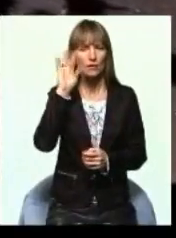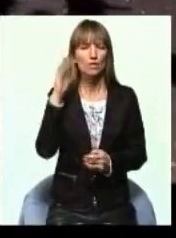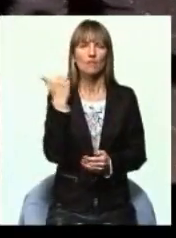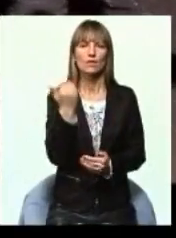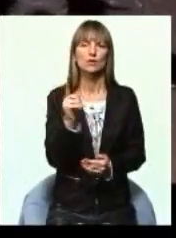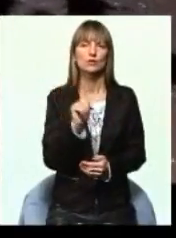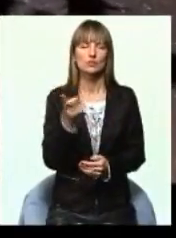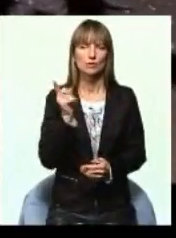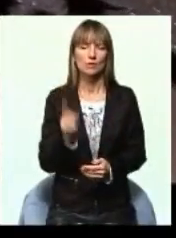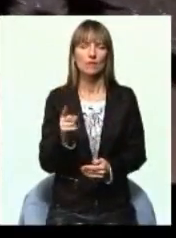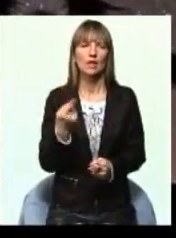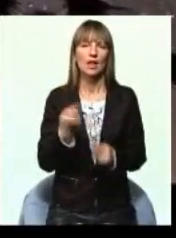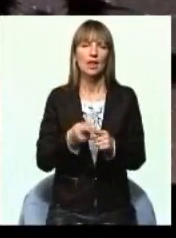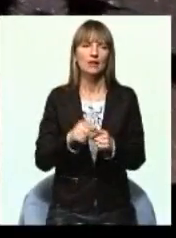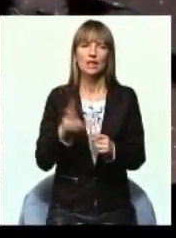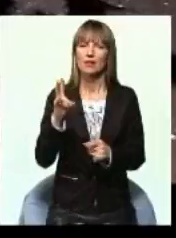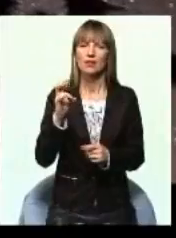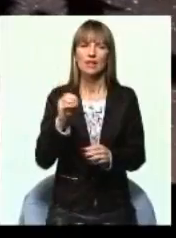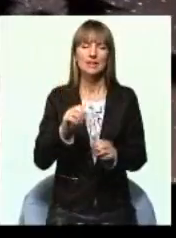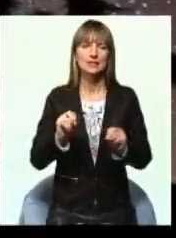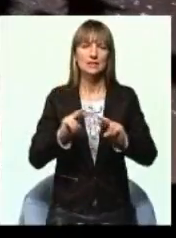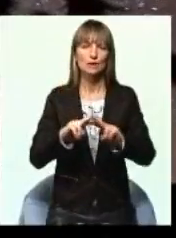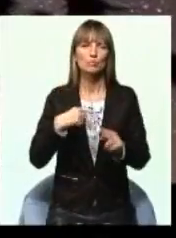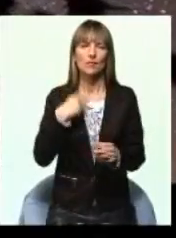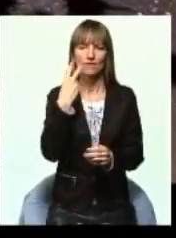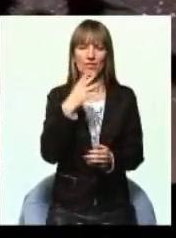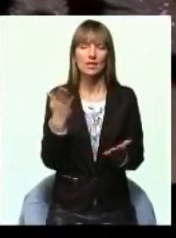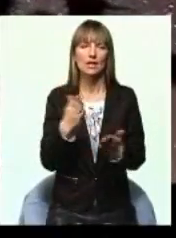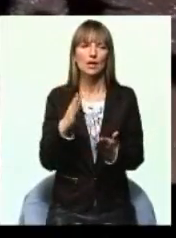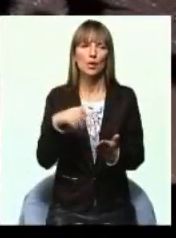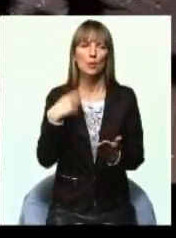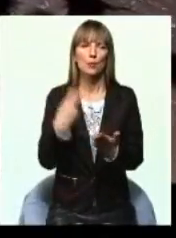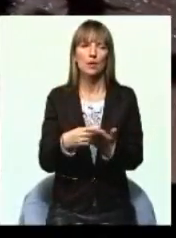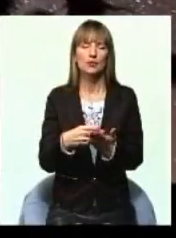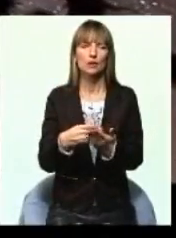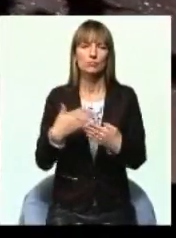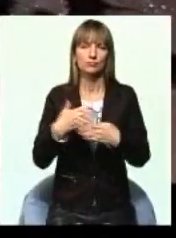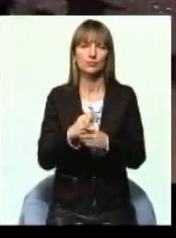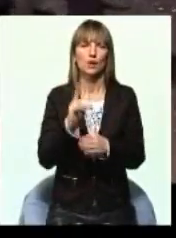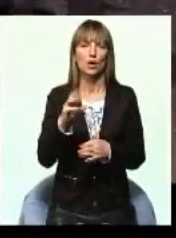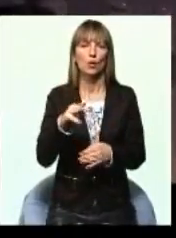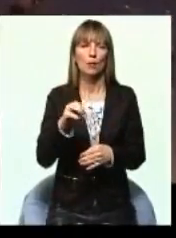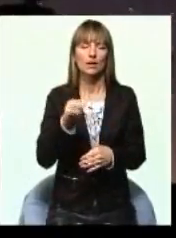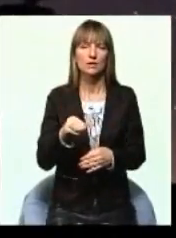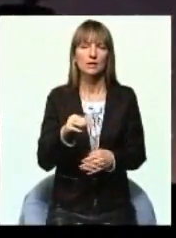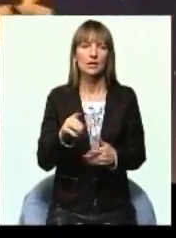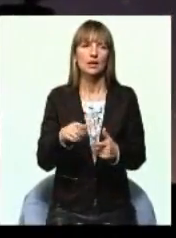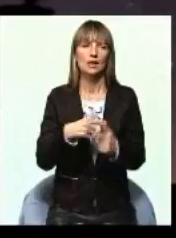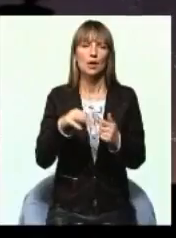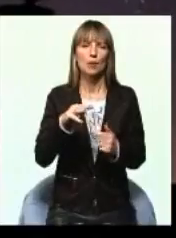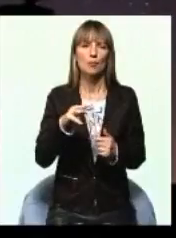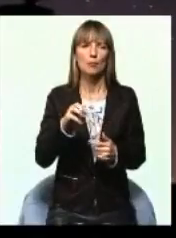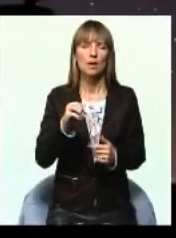вам, що насправді то падають не зірки? Ми бачимо, як падають уламки комет, астероїдів чи метеоритів. За розміром